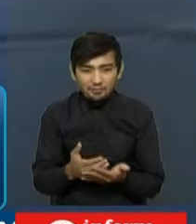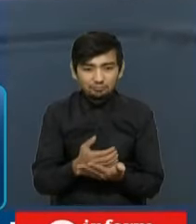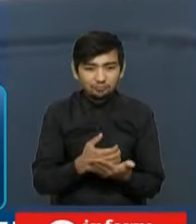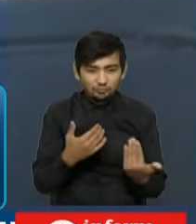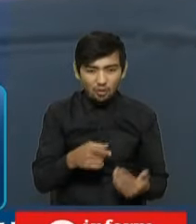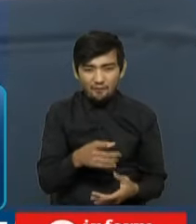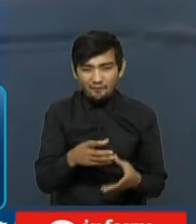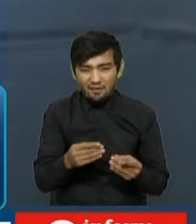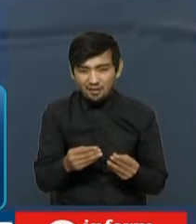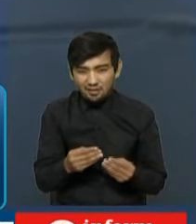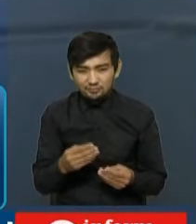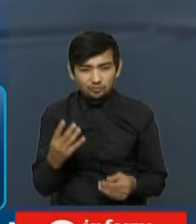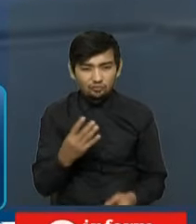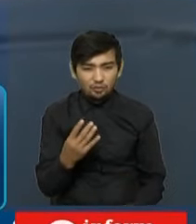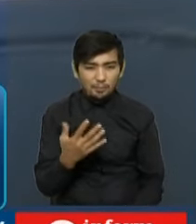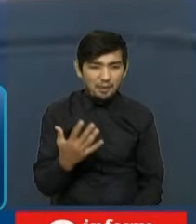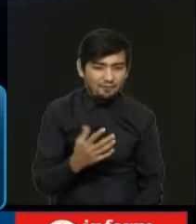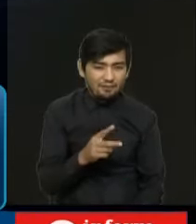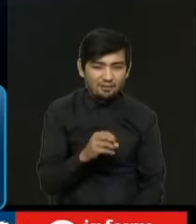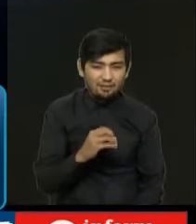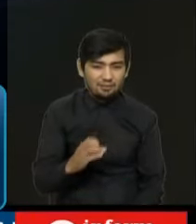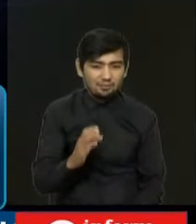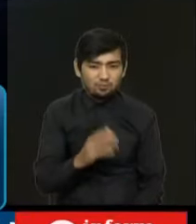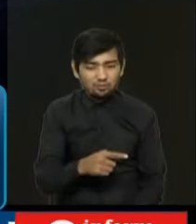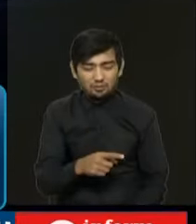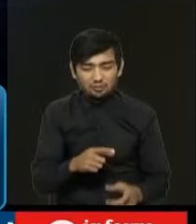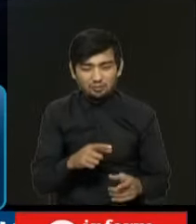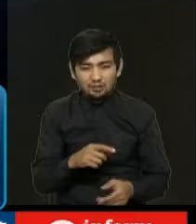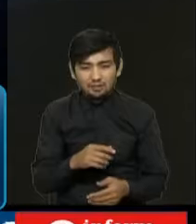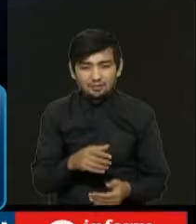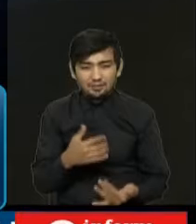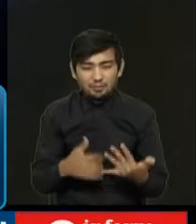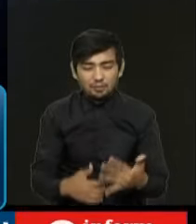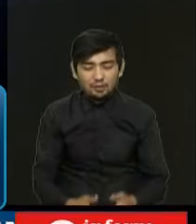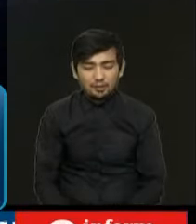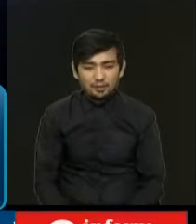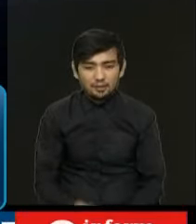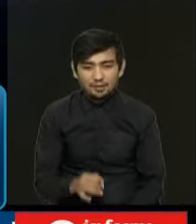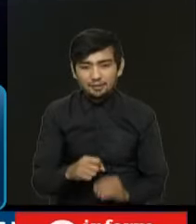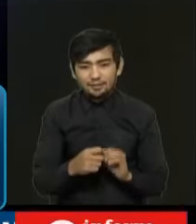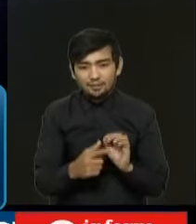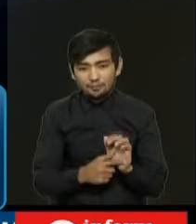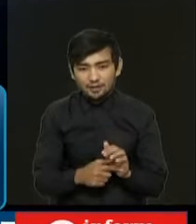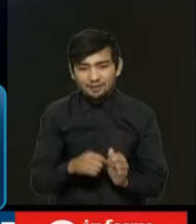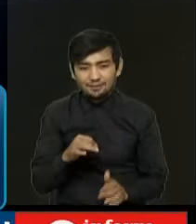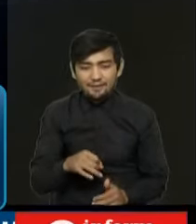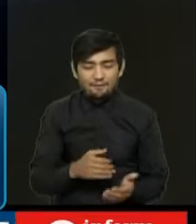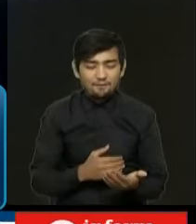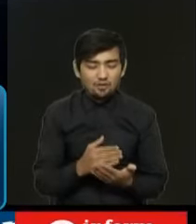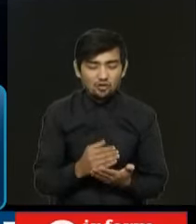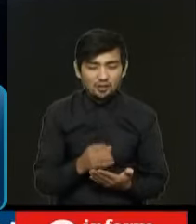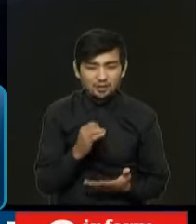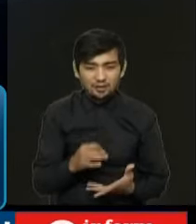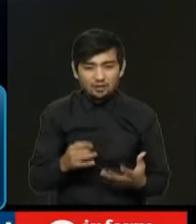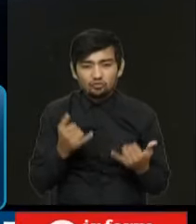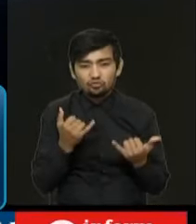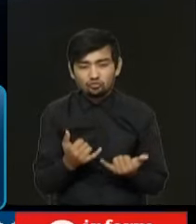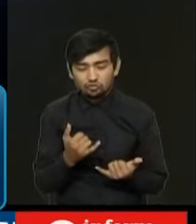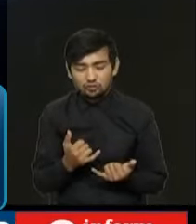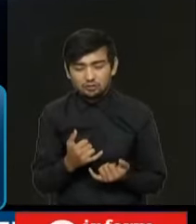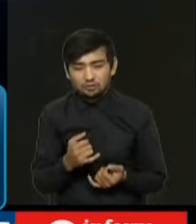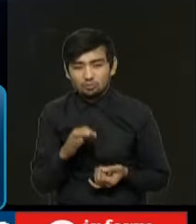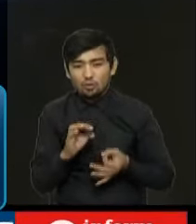чрезмерной влаги будет 4-5 класса. Влажностью от 17 и выше. Поэтому сейчас уже